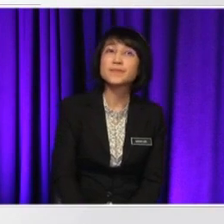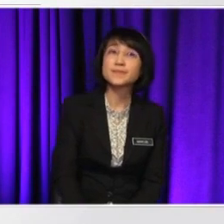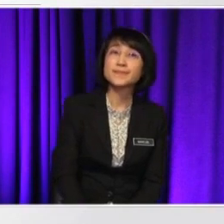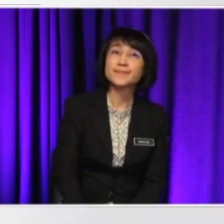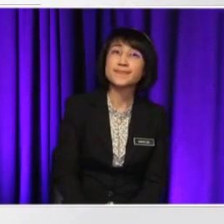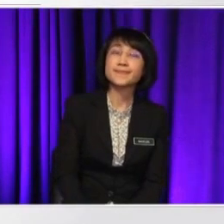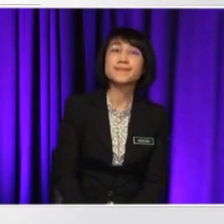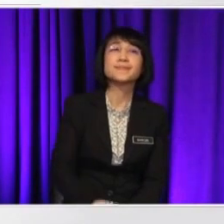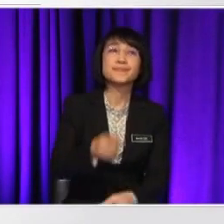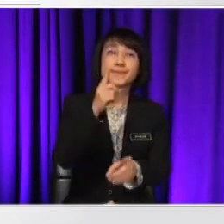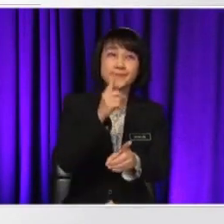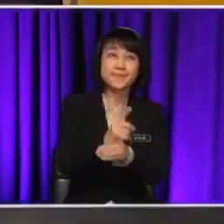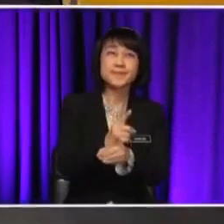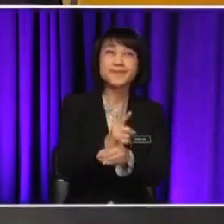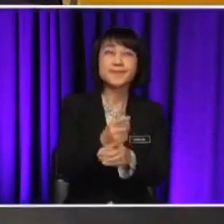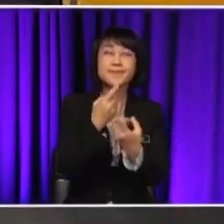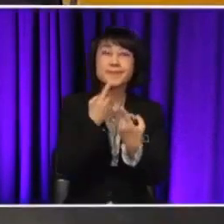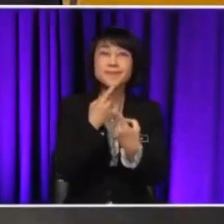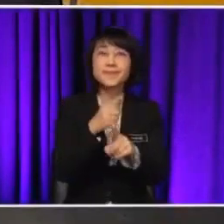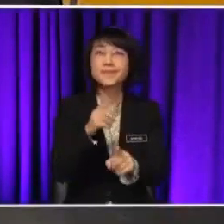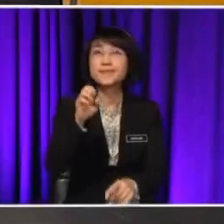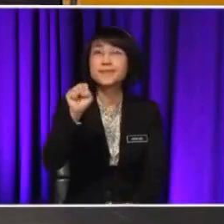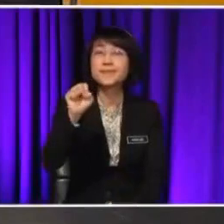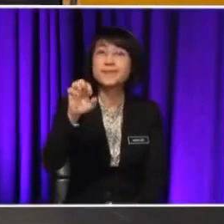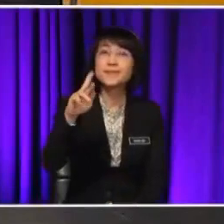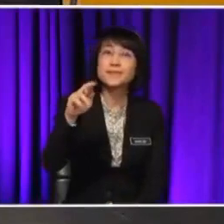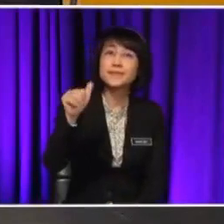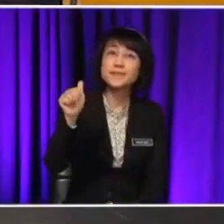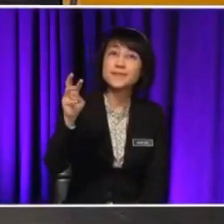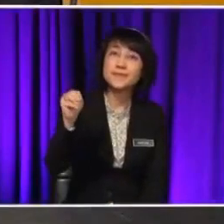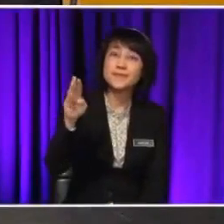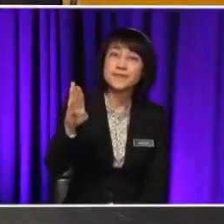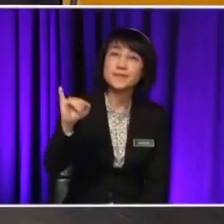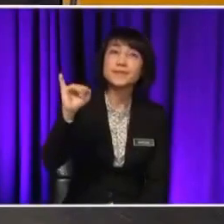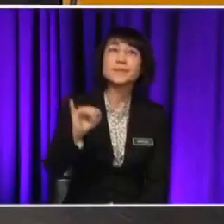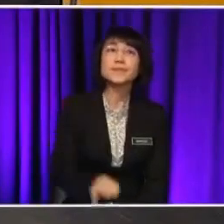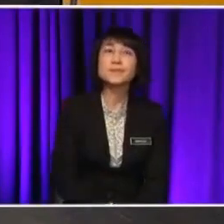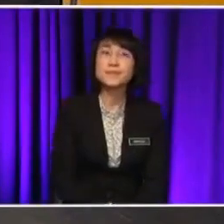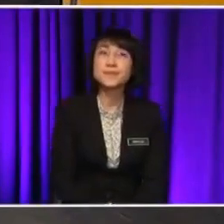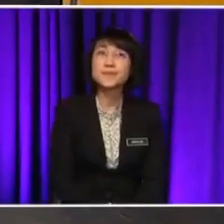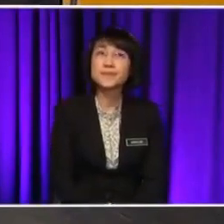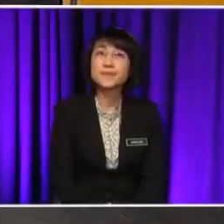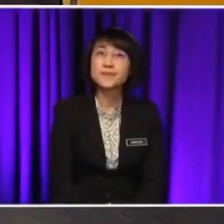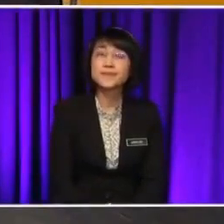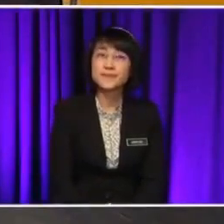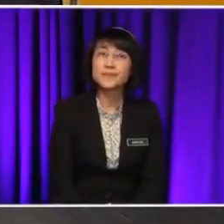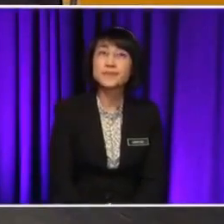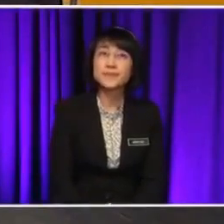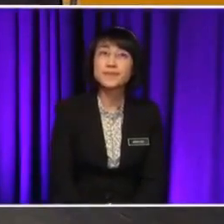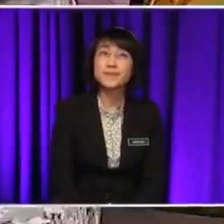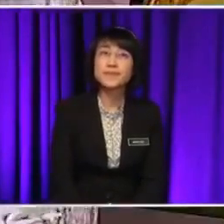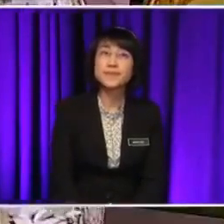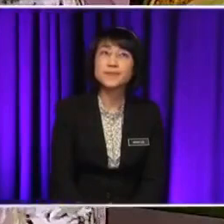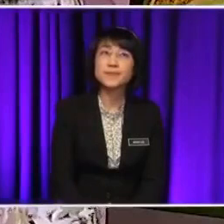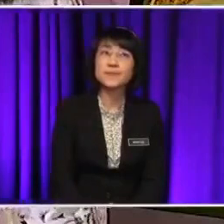Wow. Betul. Hebatlah, okay. Dina. Jadinya kalau untuk tajuk ini, kita dah tahu. Dia akan bagi dalam bentuk situasi.